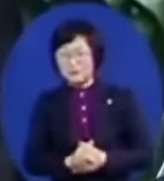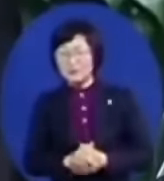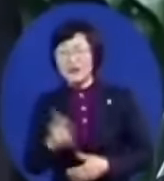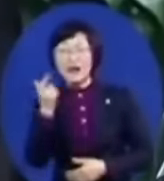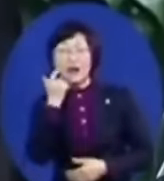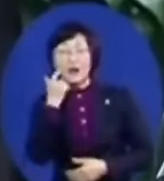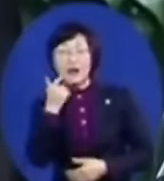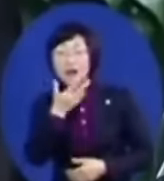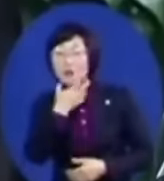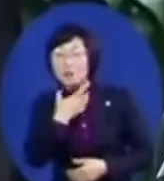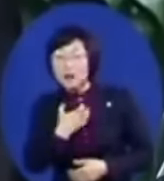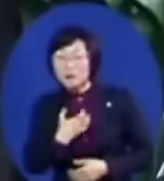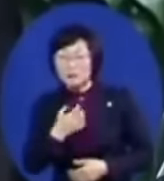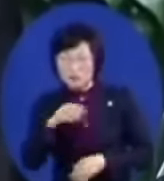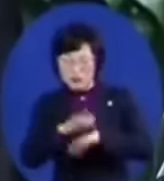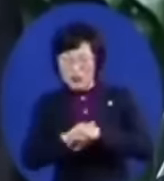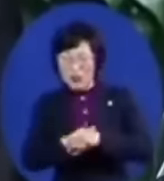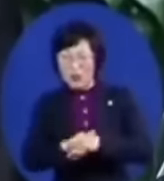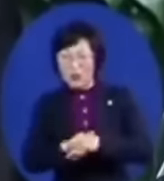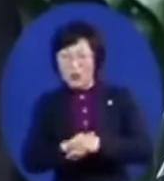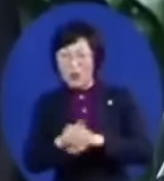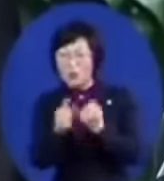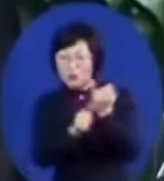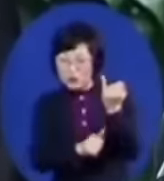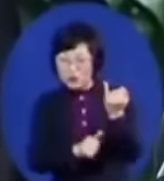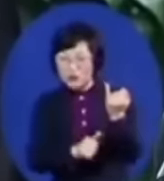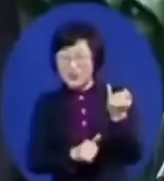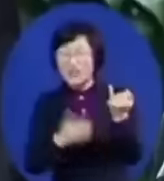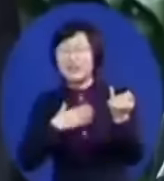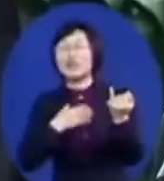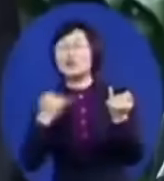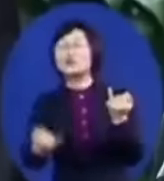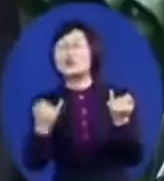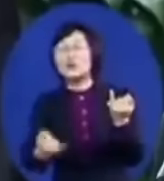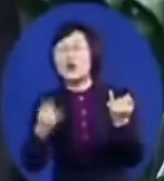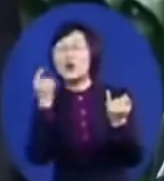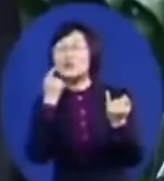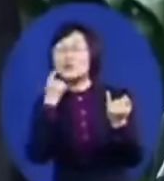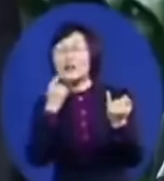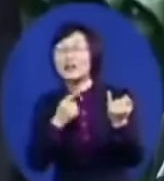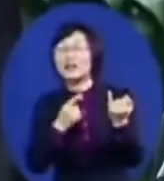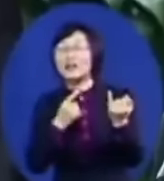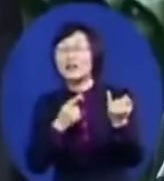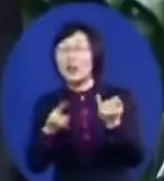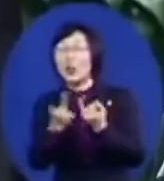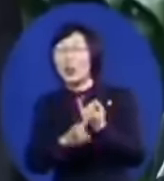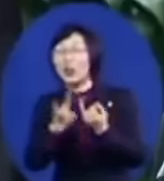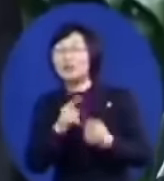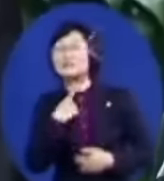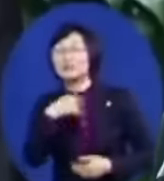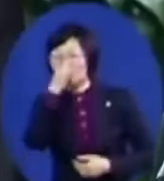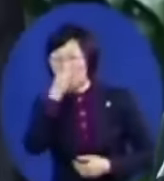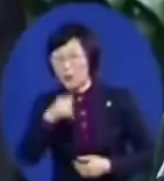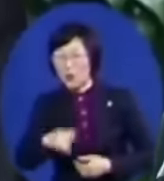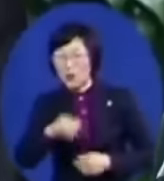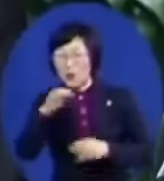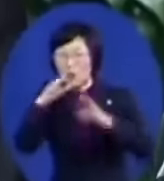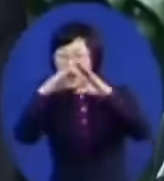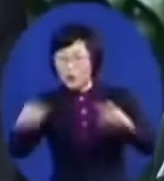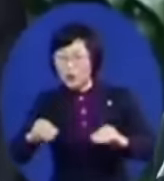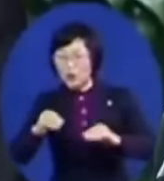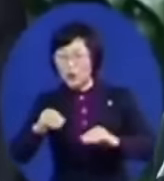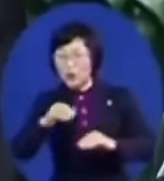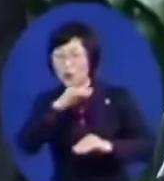거짓말을 해가지고서 자기 아내를 여동생이라고 해가지고 애굽의 바로에게 시집 보내가